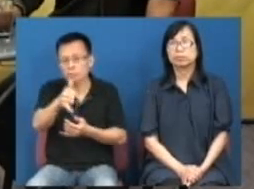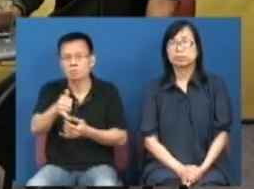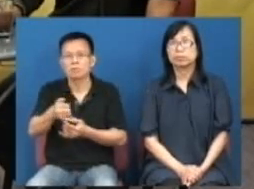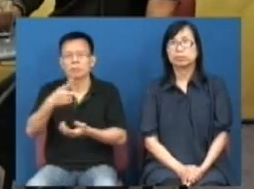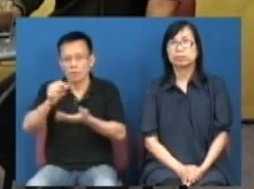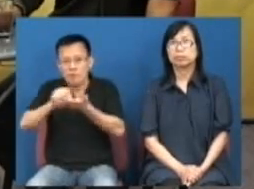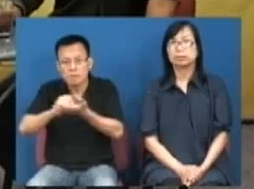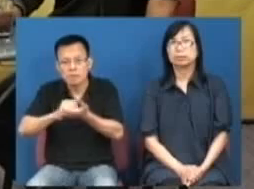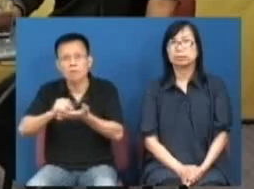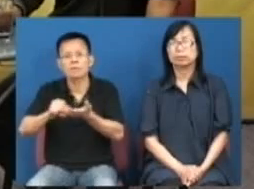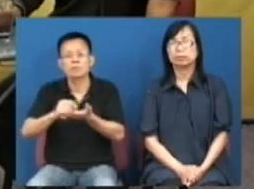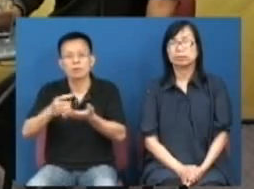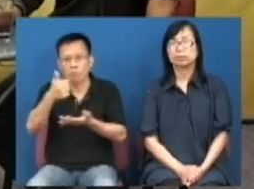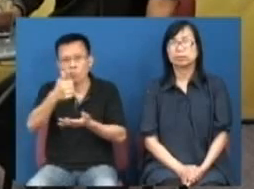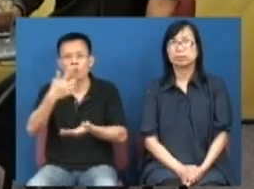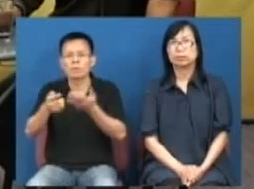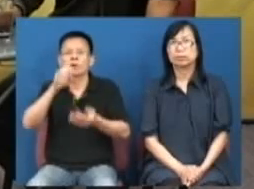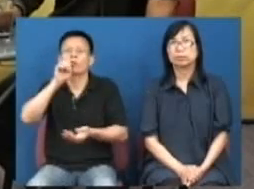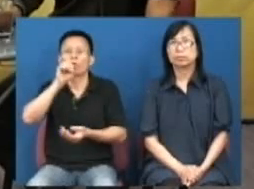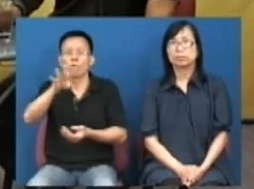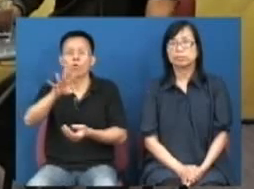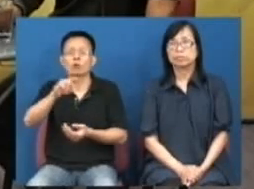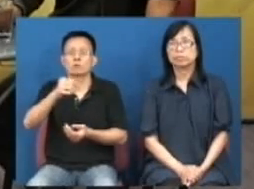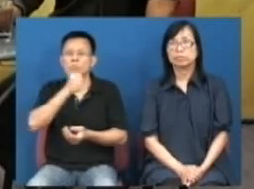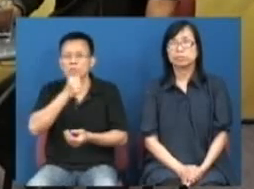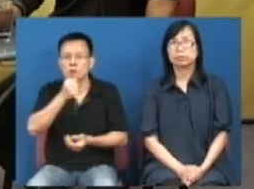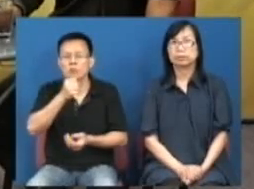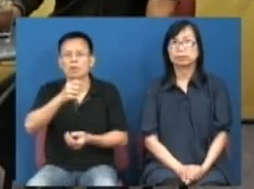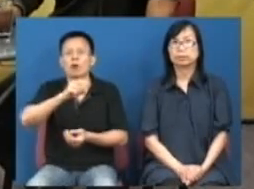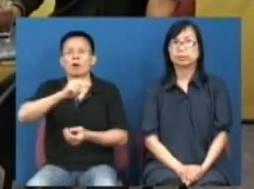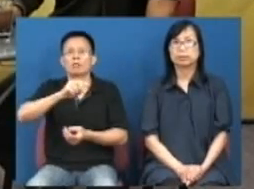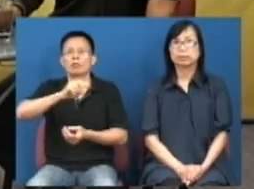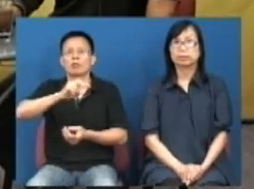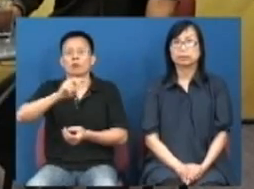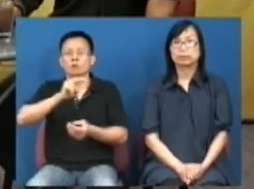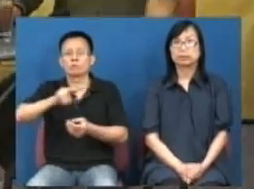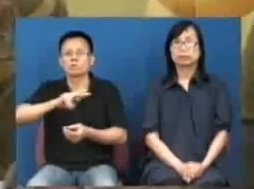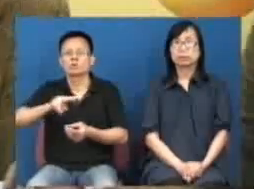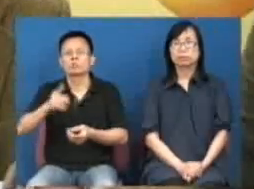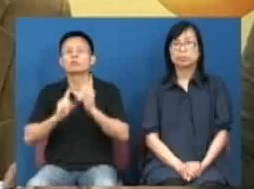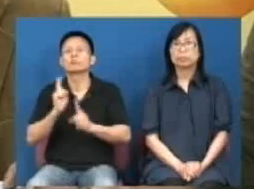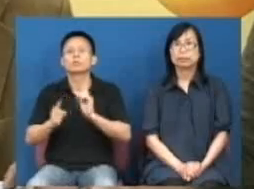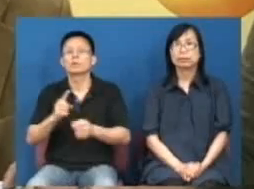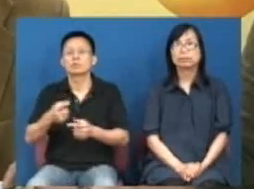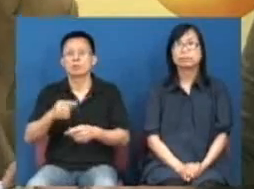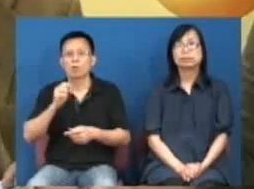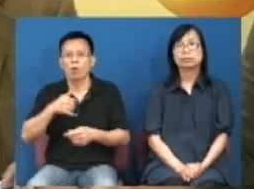字又好，講又好，唔緊要噶。如果你都覺得係傳統嘅媒體先係最值得你去直接發表意見嘅地方，去啦，